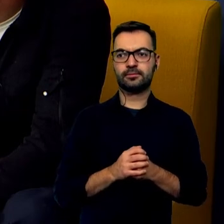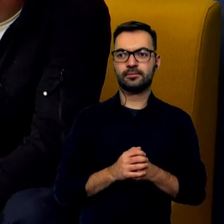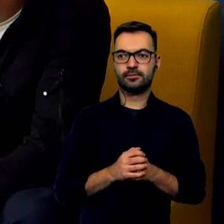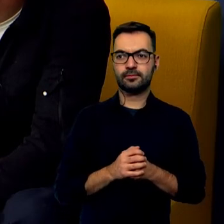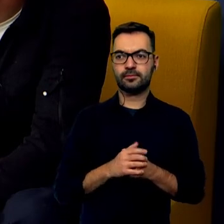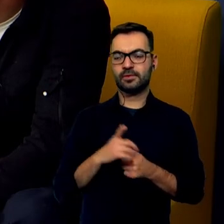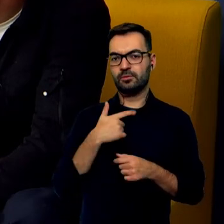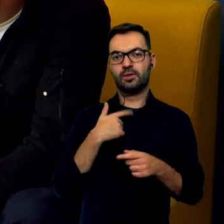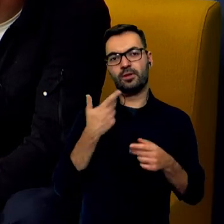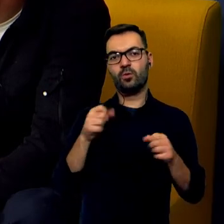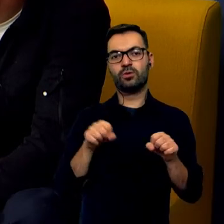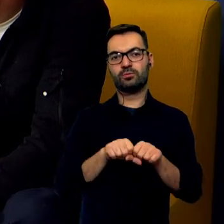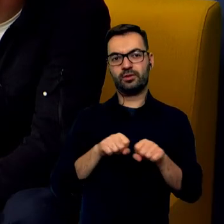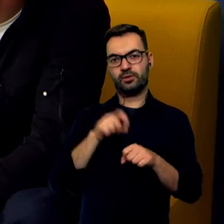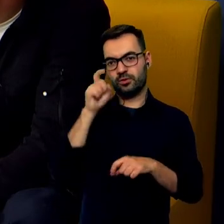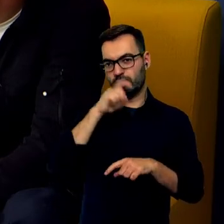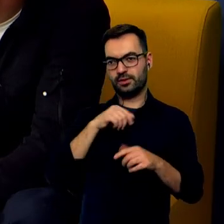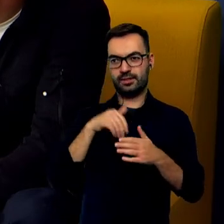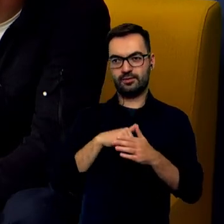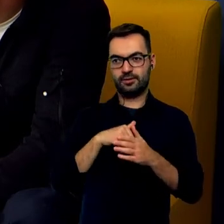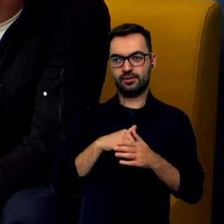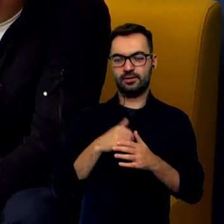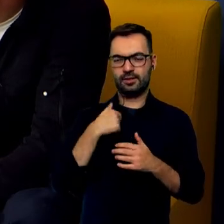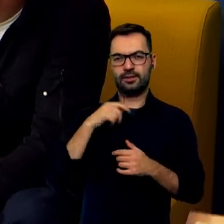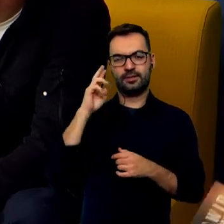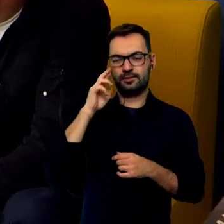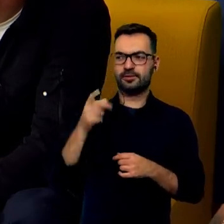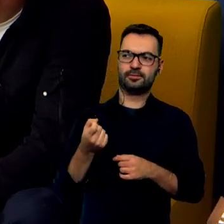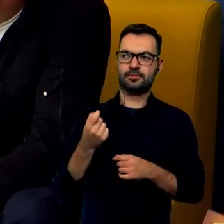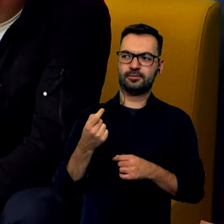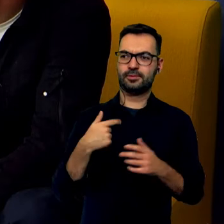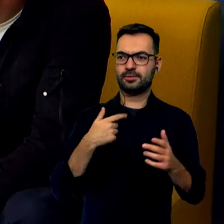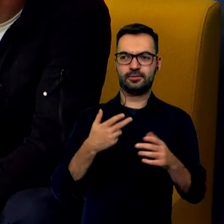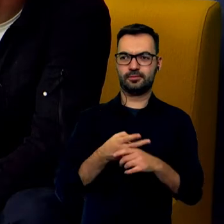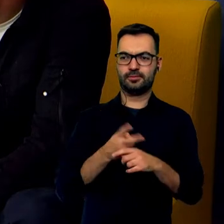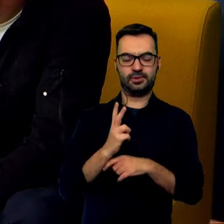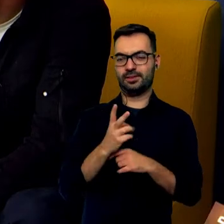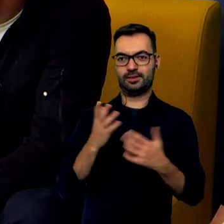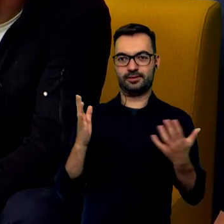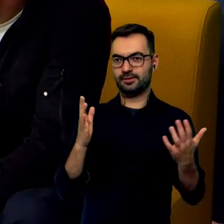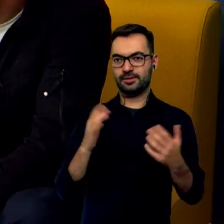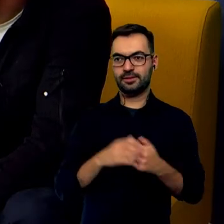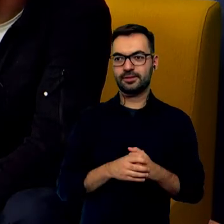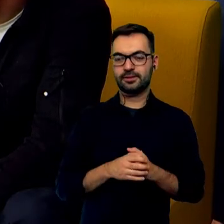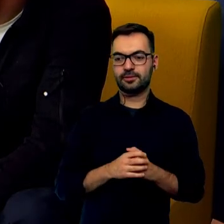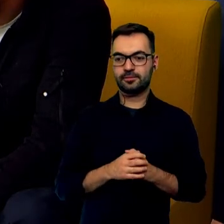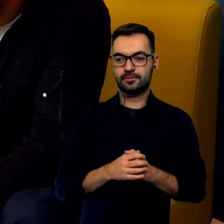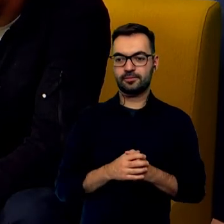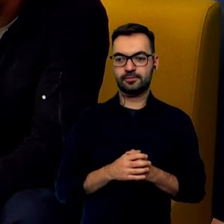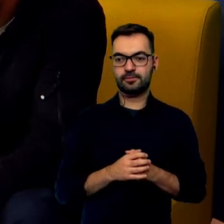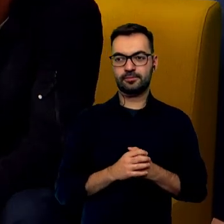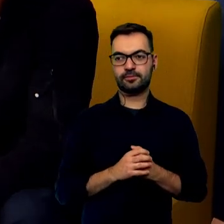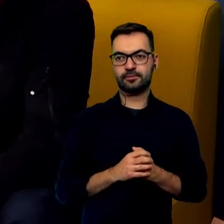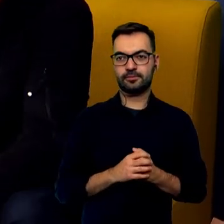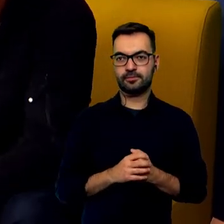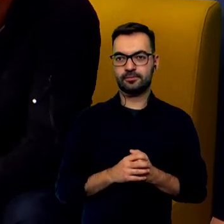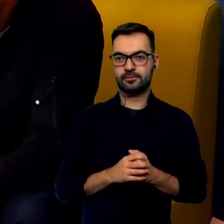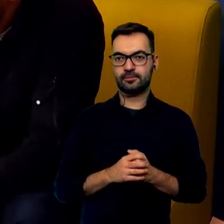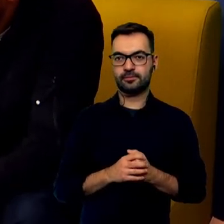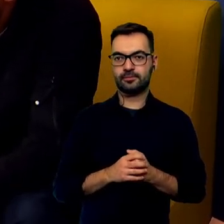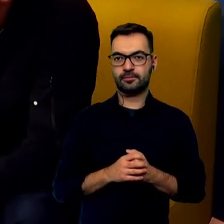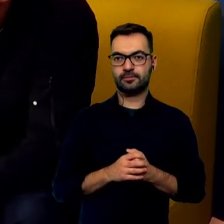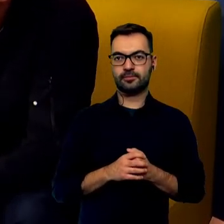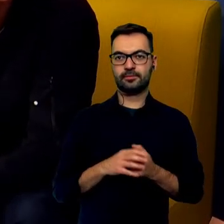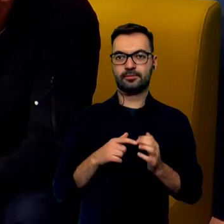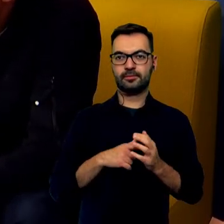usprawiedliwiało złe postępowanie. Dla mnie to, jak to zrozumiałem, pomyślałem sobie, że to już w ogóle wykracza poza moje rozumienie